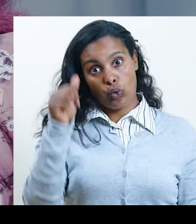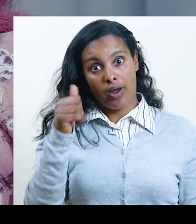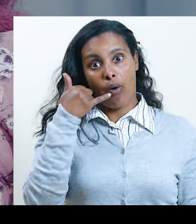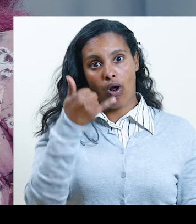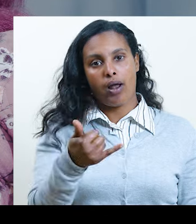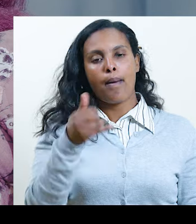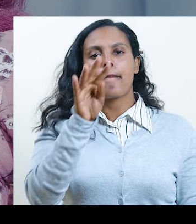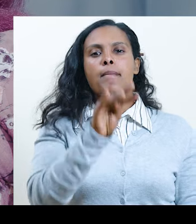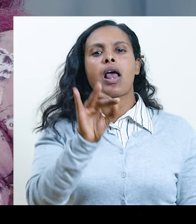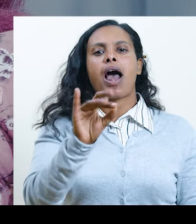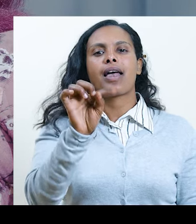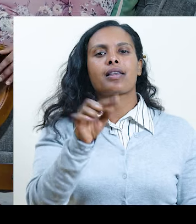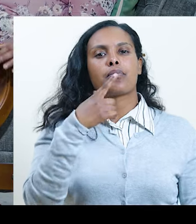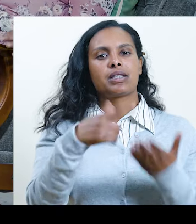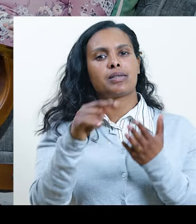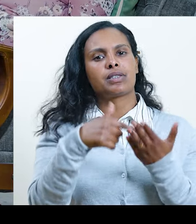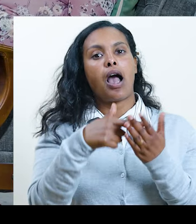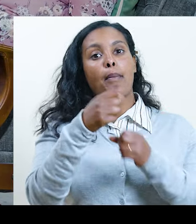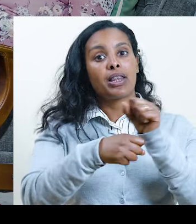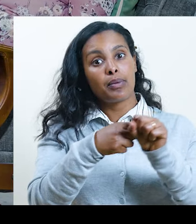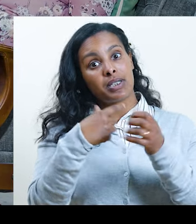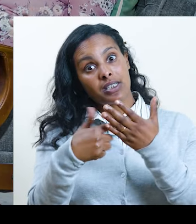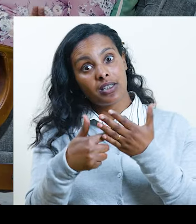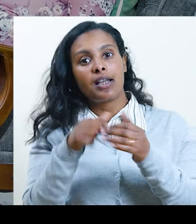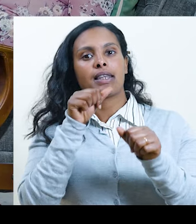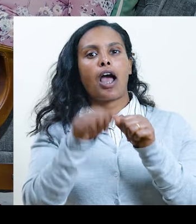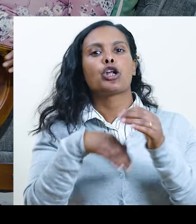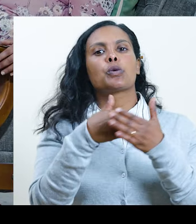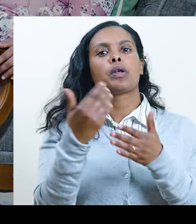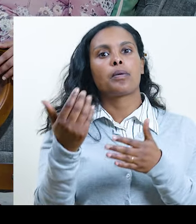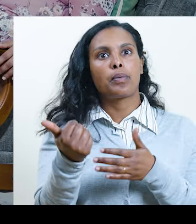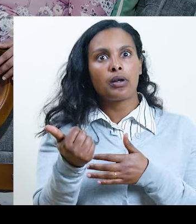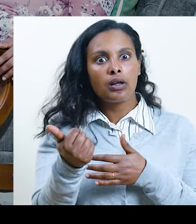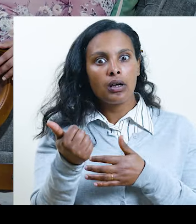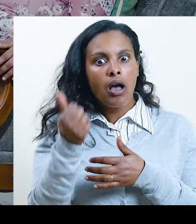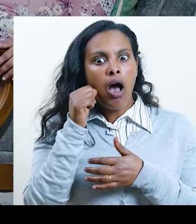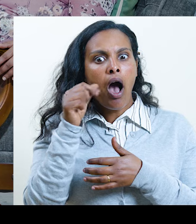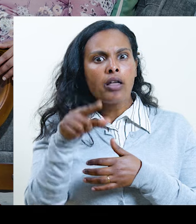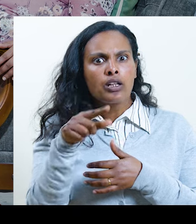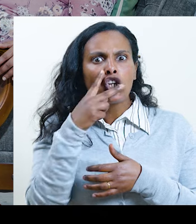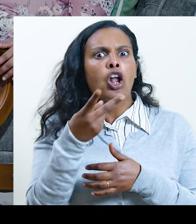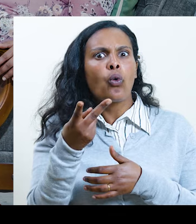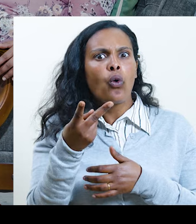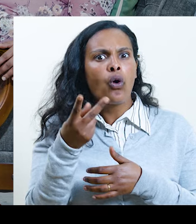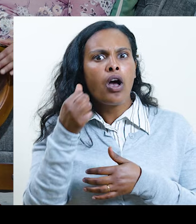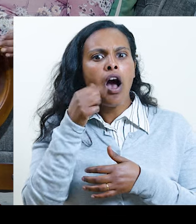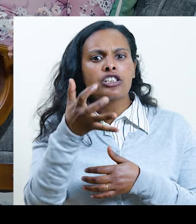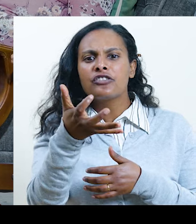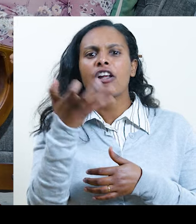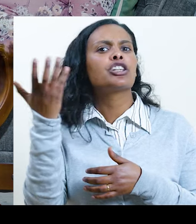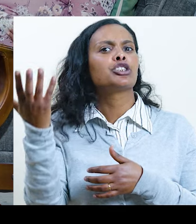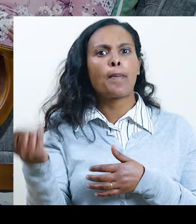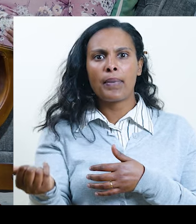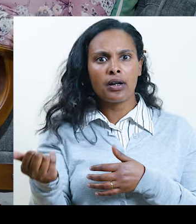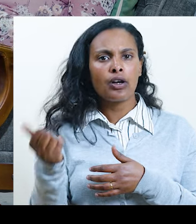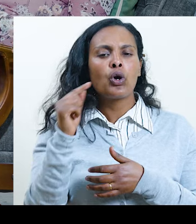ደወልኩለት። ሜላት ነኝ እኔ በዚህ በዚህ አመተ ምህረት እኔም ጥቃት ደርሶብኝ ስለው አይተንሻል አንቺንም